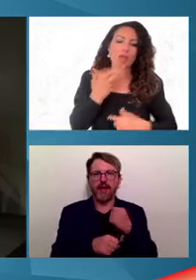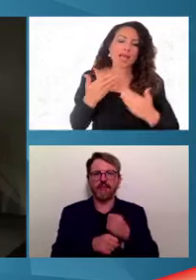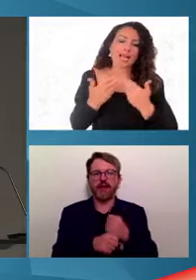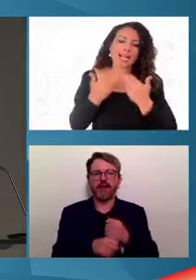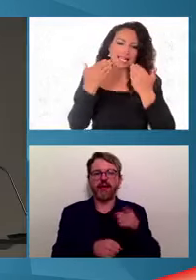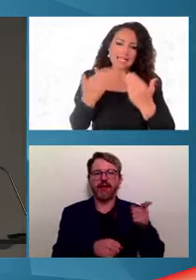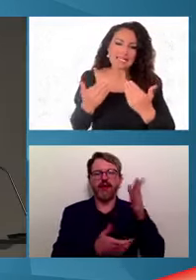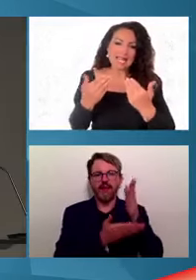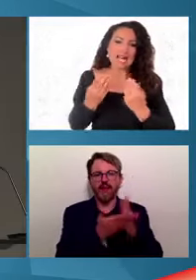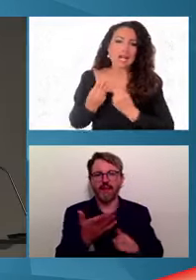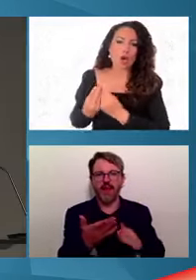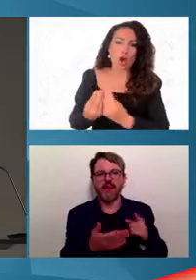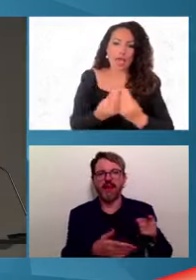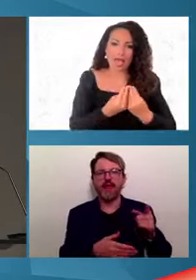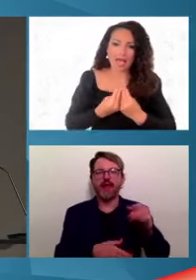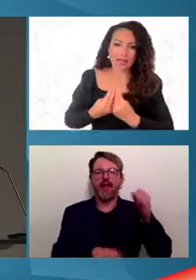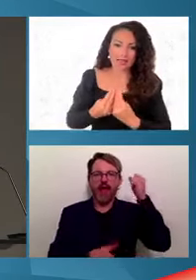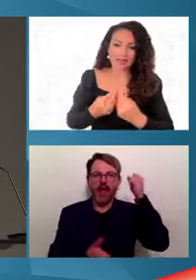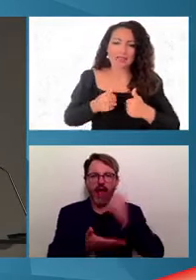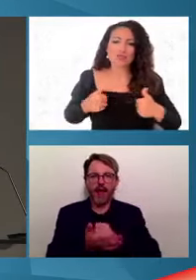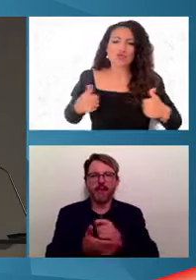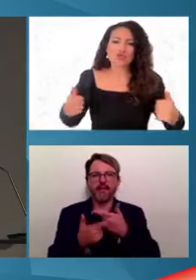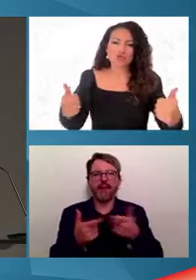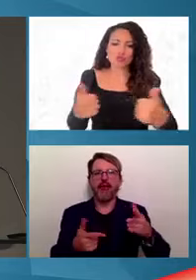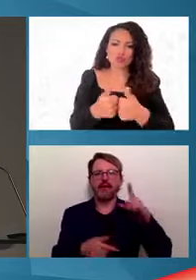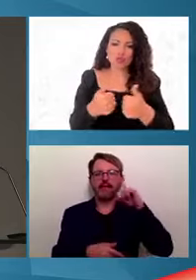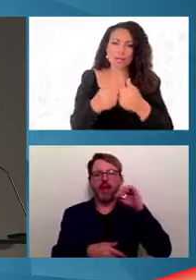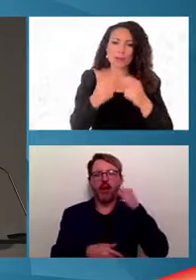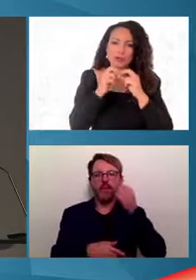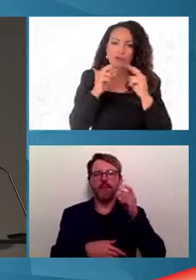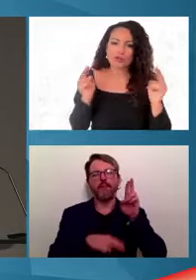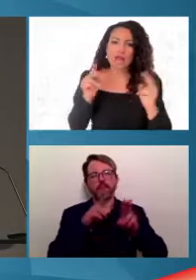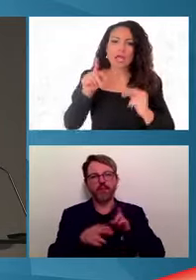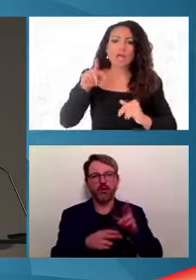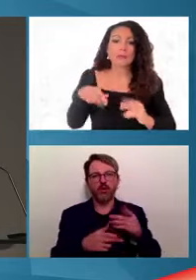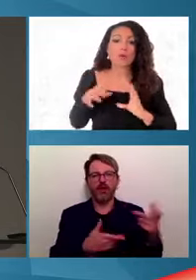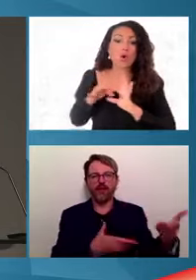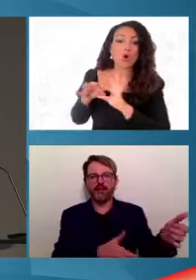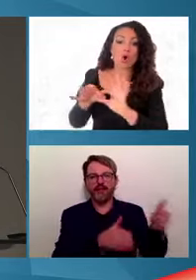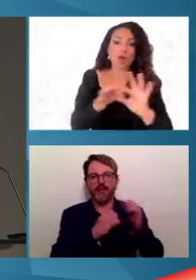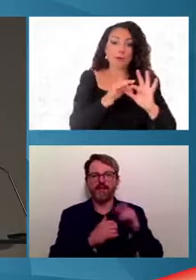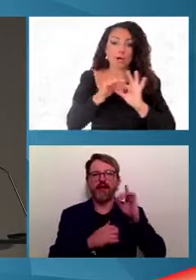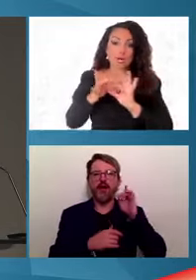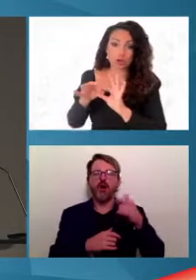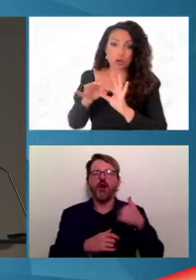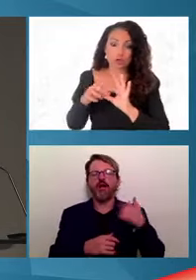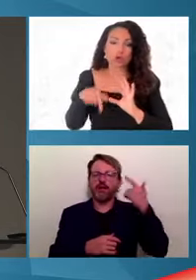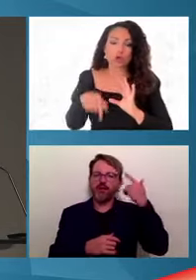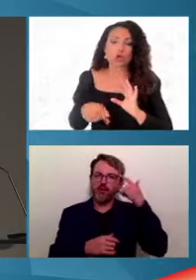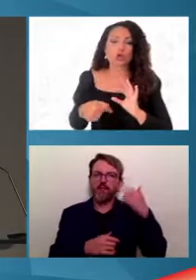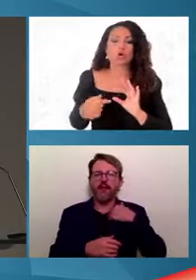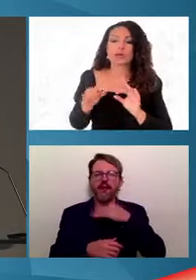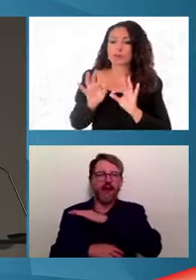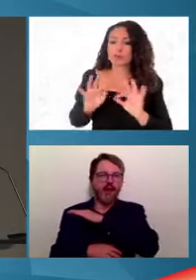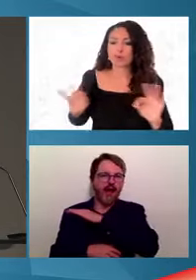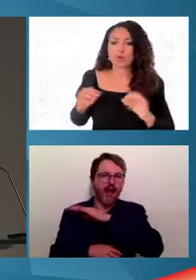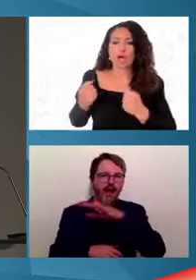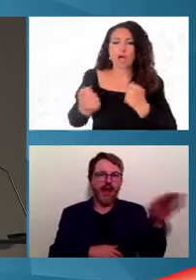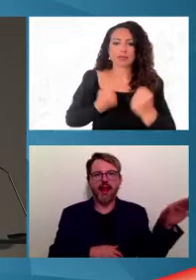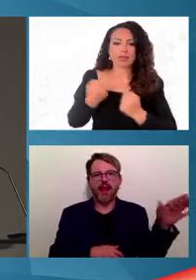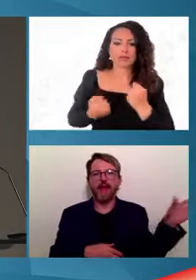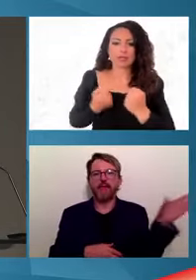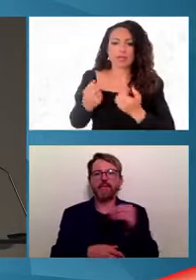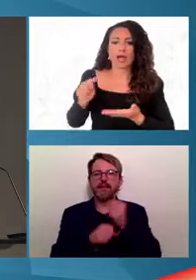Teil des Amtes des Landeshauptmanns betreut haben. Aber ich glaube im Namen aller noch einmal bei allen